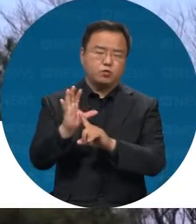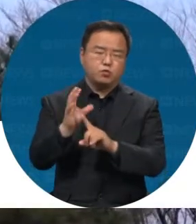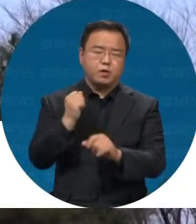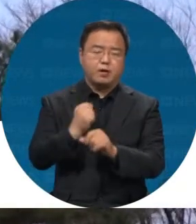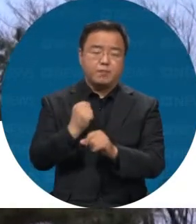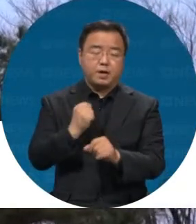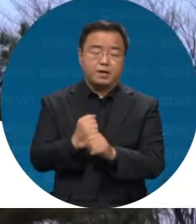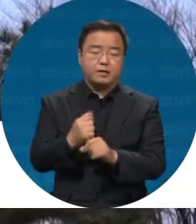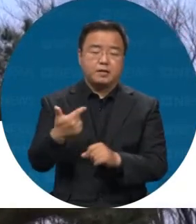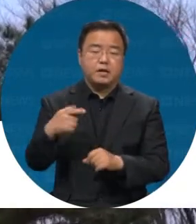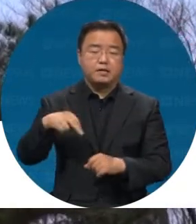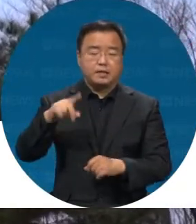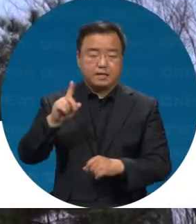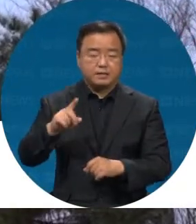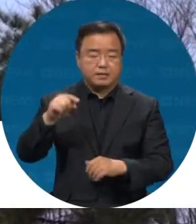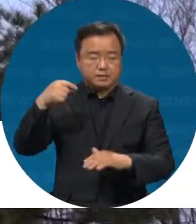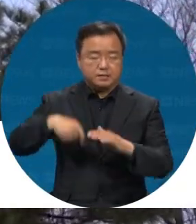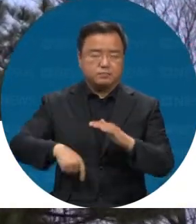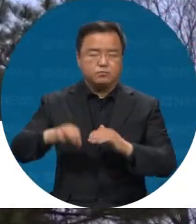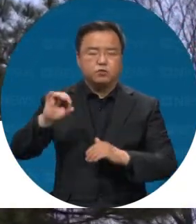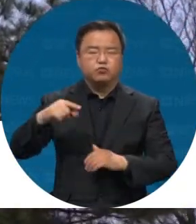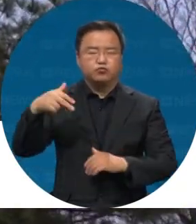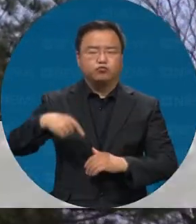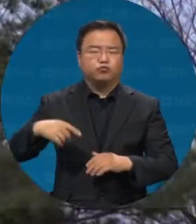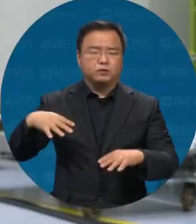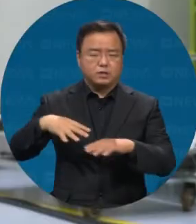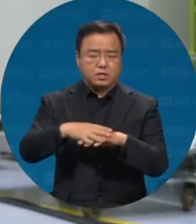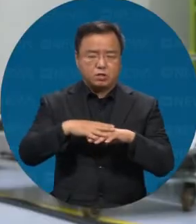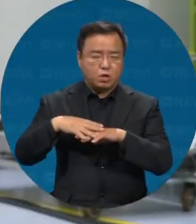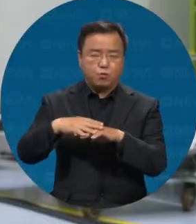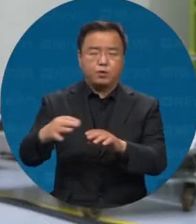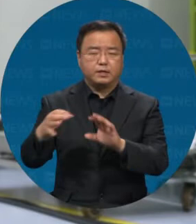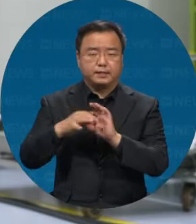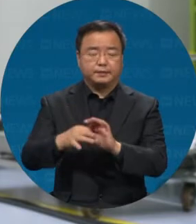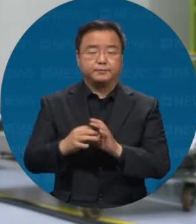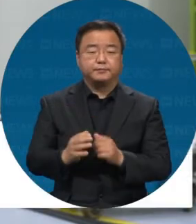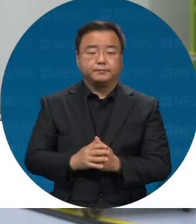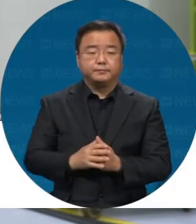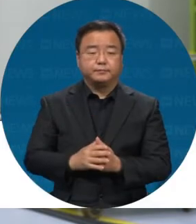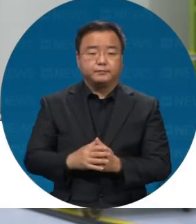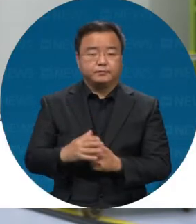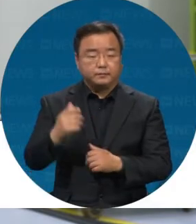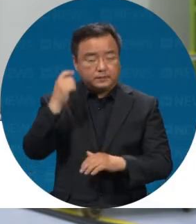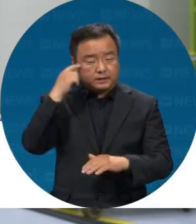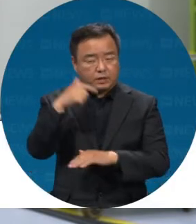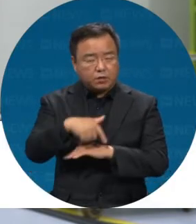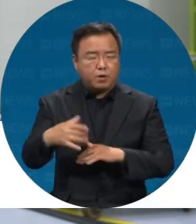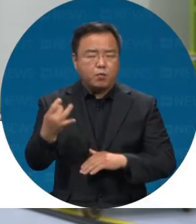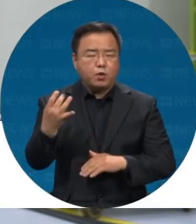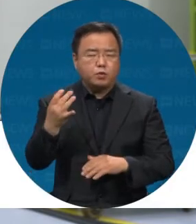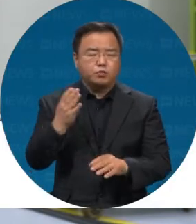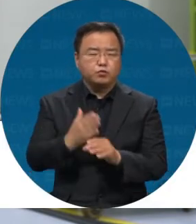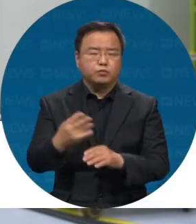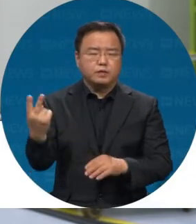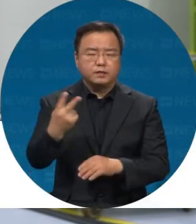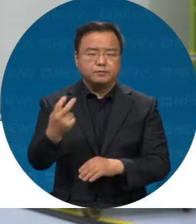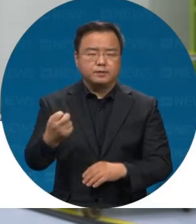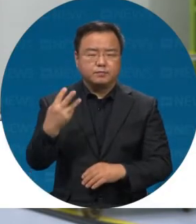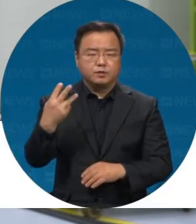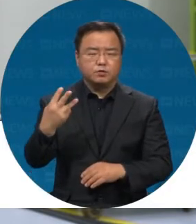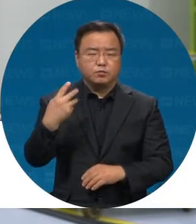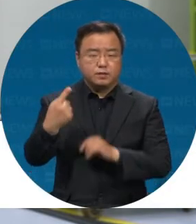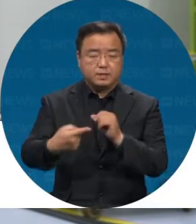4시 무주 네트워크와 도 연동의 임무를 수행합니다 우리가 원래 계획하고 있던 이 13년도 1년 폐로 도 6개가